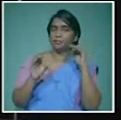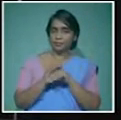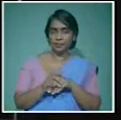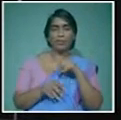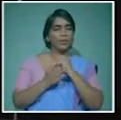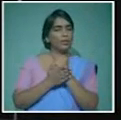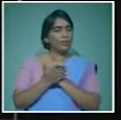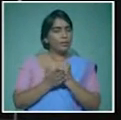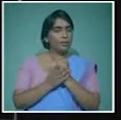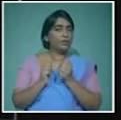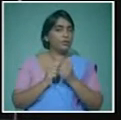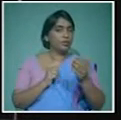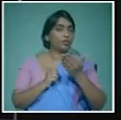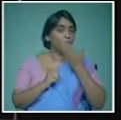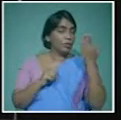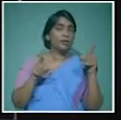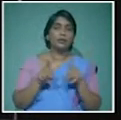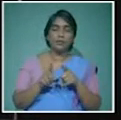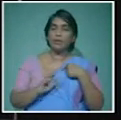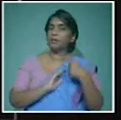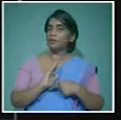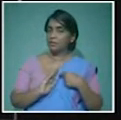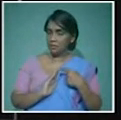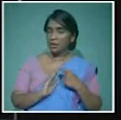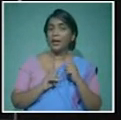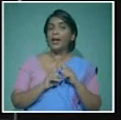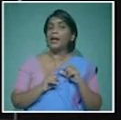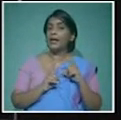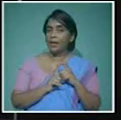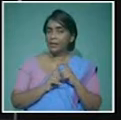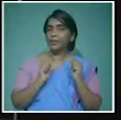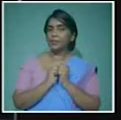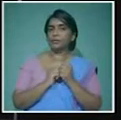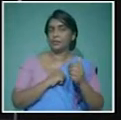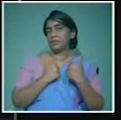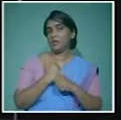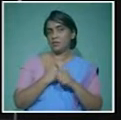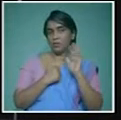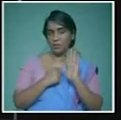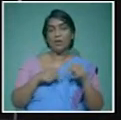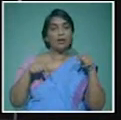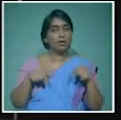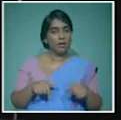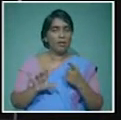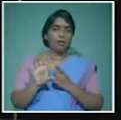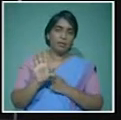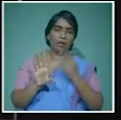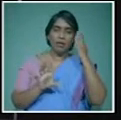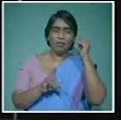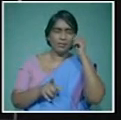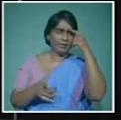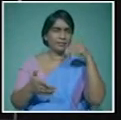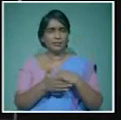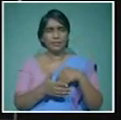මේ සියල්ල ක්‍රියාත්මක කළ හැකි ආකාරයට අපේ රටේ අධ්‍යාපන ක්‍රමවේදය සකස් කළ යුතු වෙනවා. අද තරුණ තරුණියන්